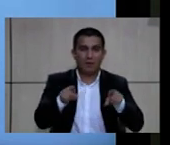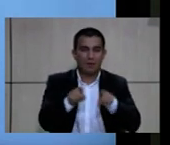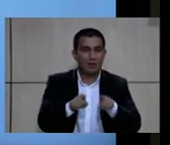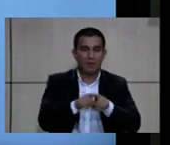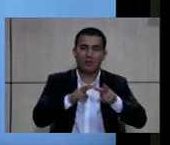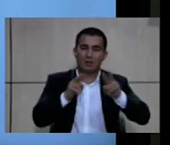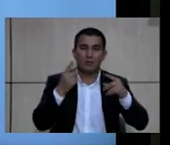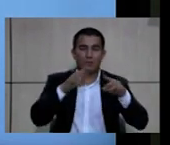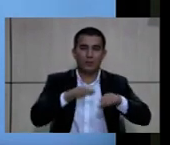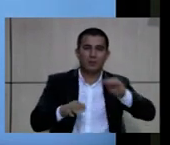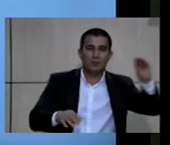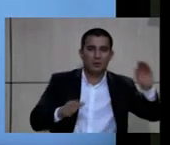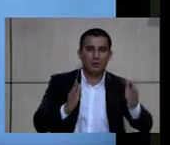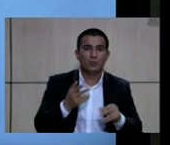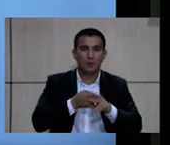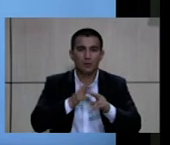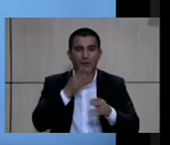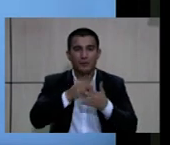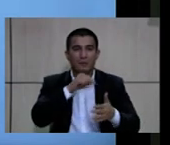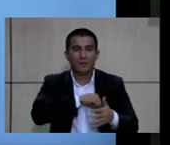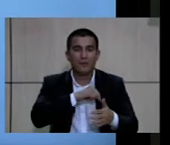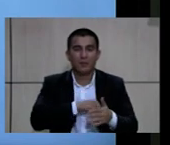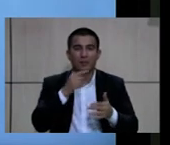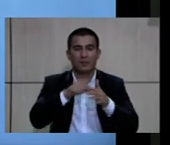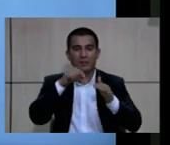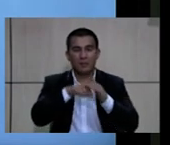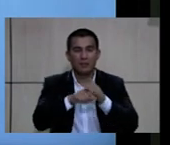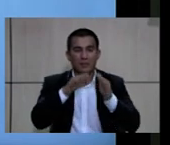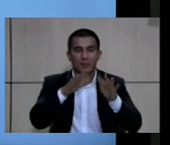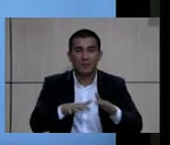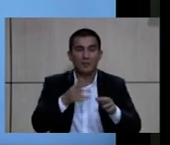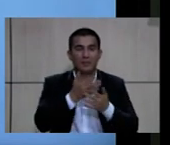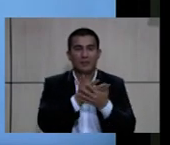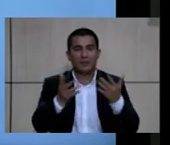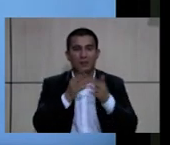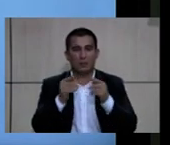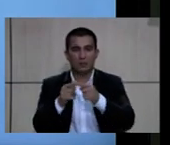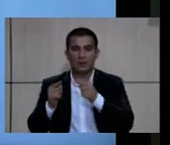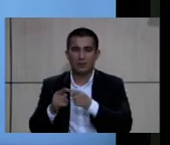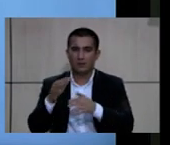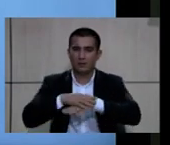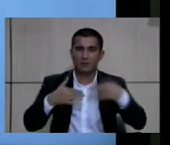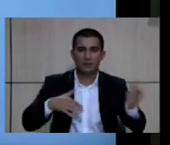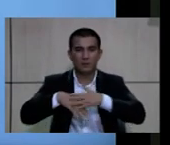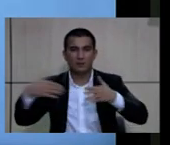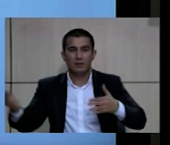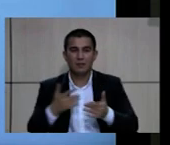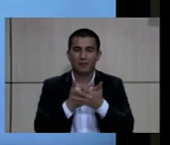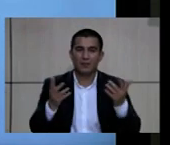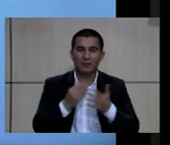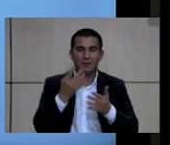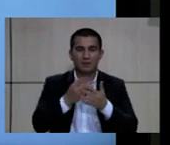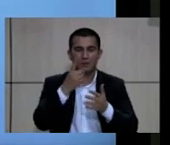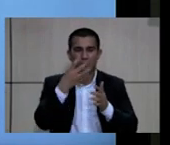46 gradus bo'ladi. Ya'ni ichki bir tomonlama burchaklar. Bunda 180 gradusdan 46